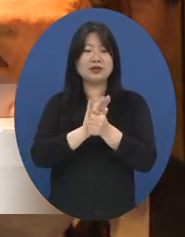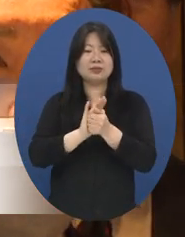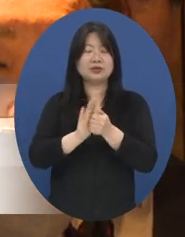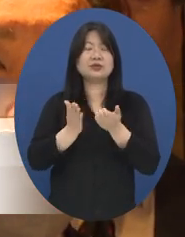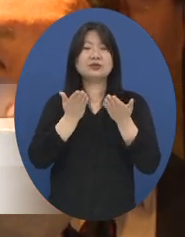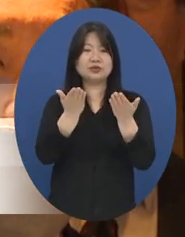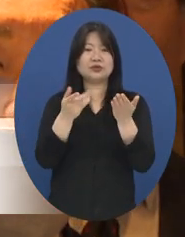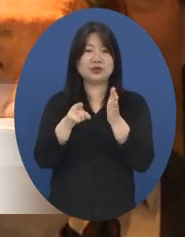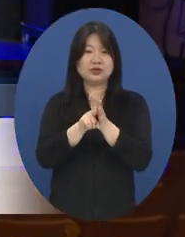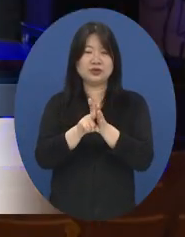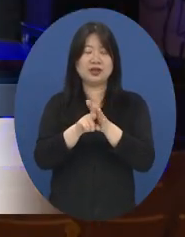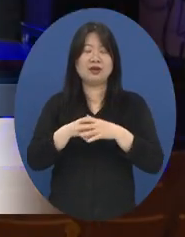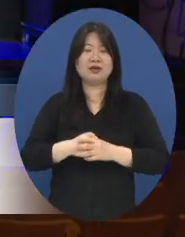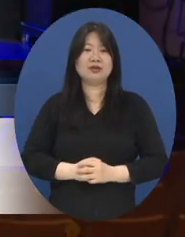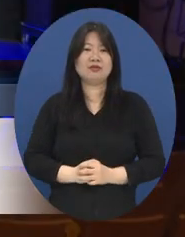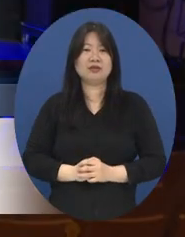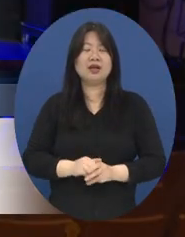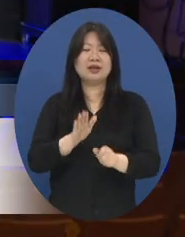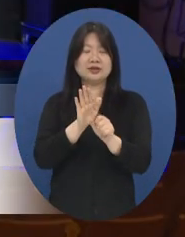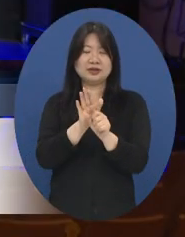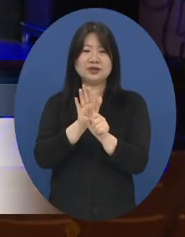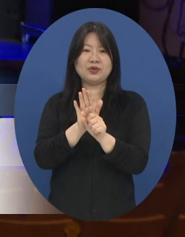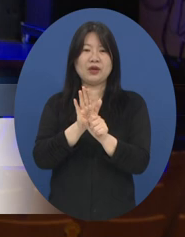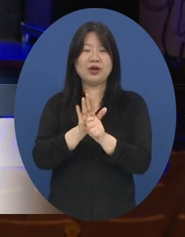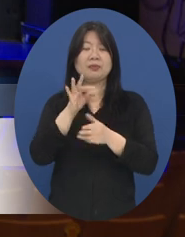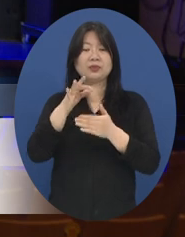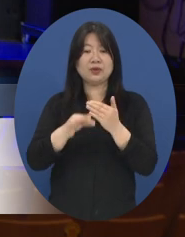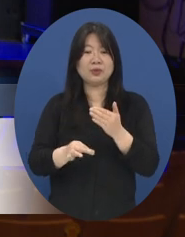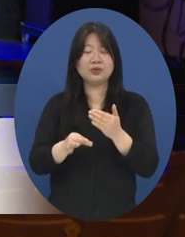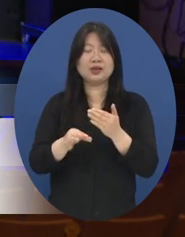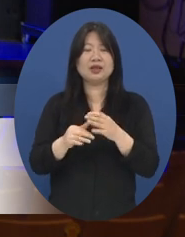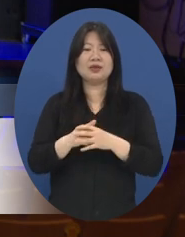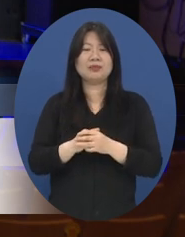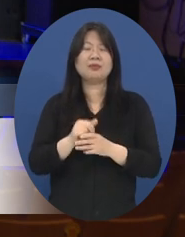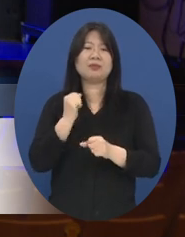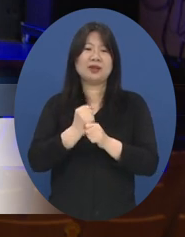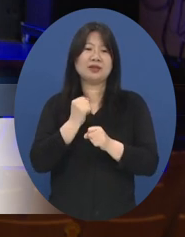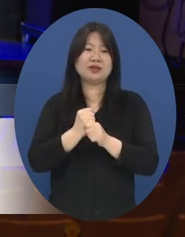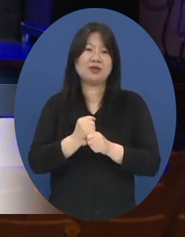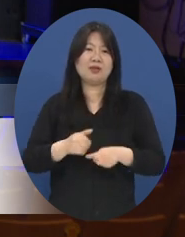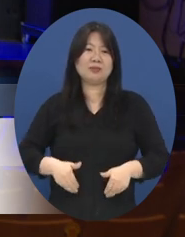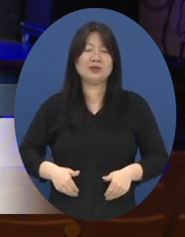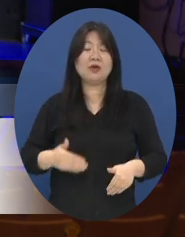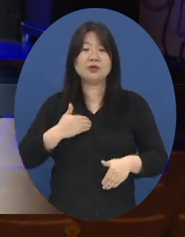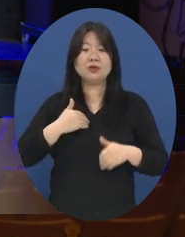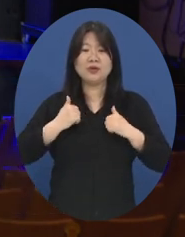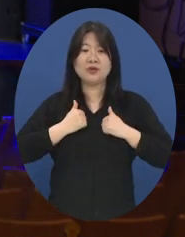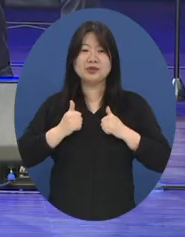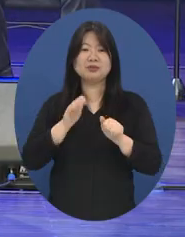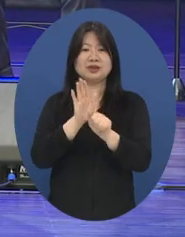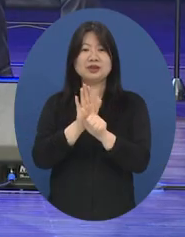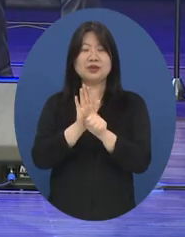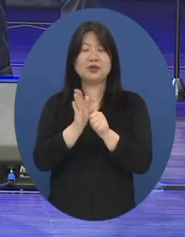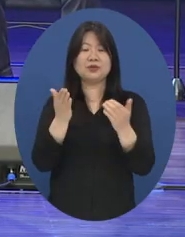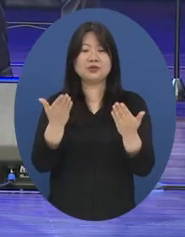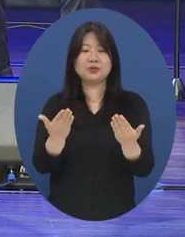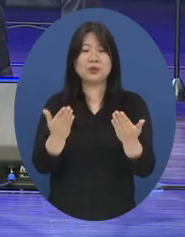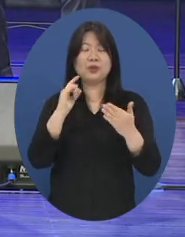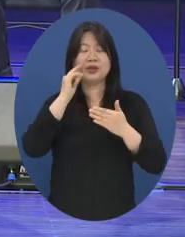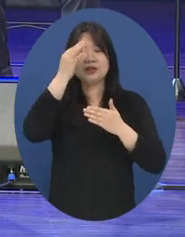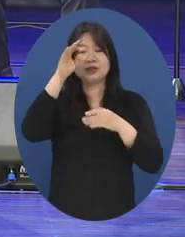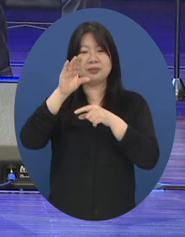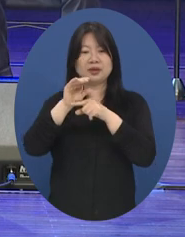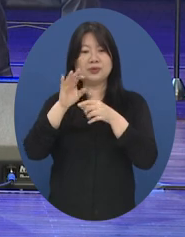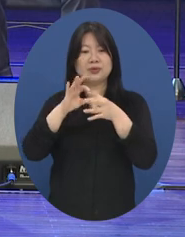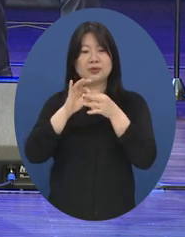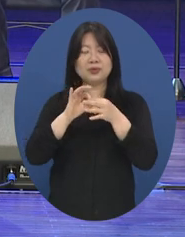수 있게끔 그렇게 지원하는 그런 프로그램을 만들어야 될것 같습니다. 저희도 열심히 지원하겠습니다. 예술